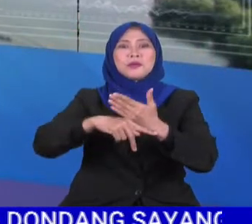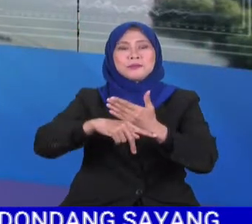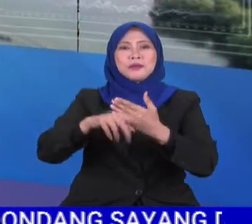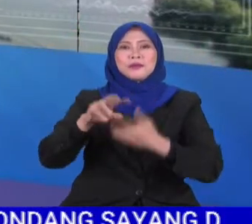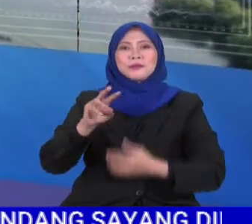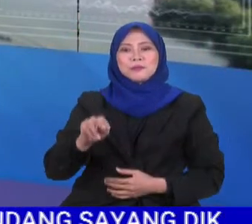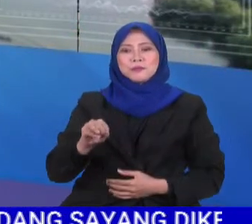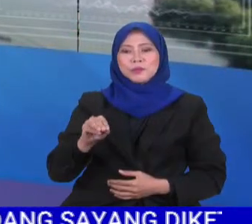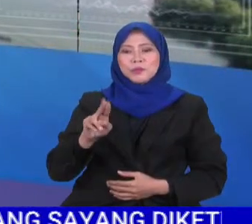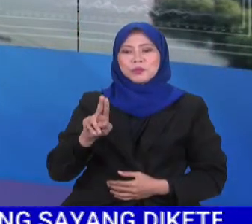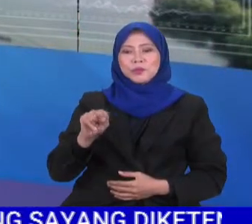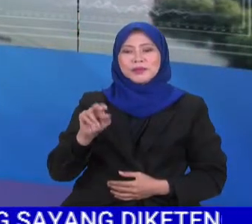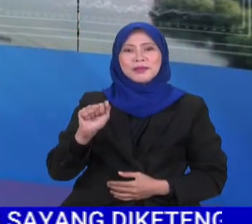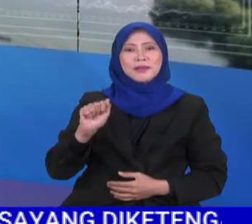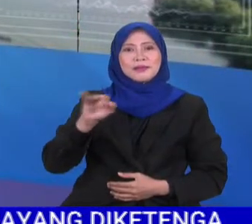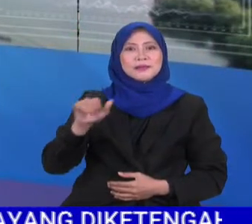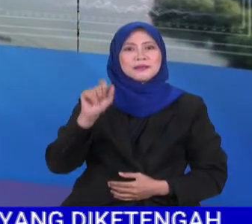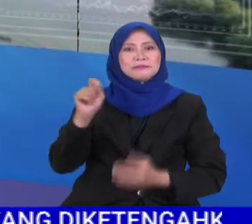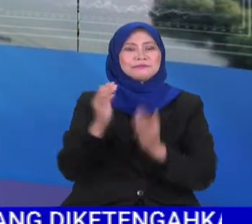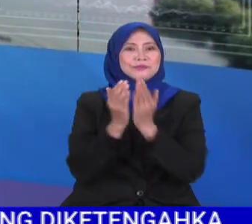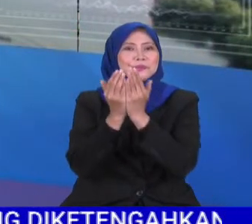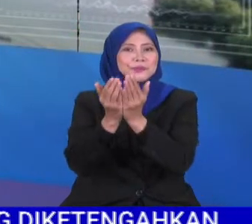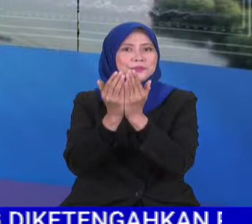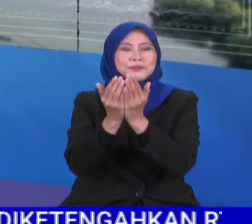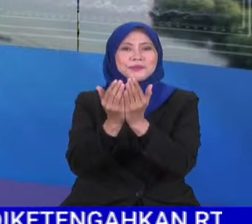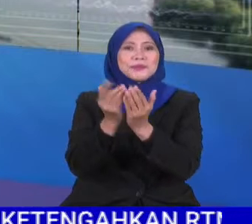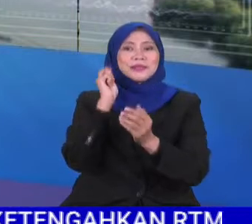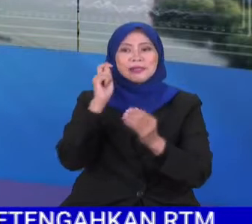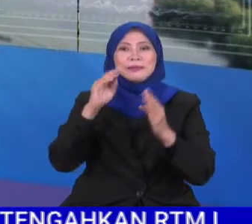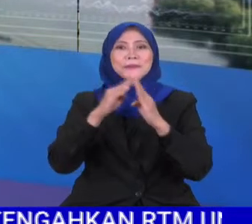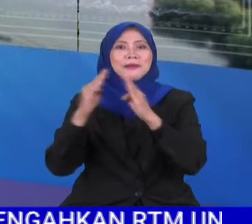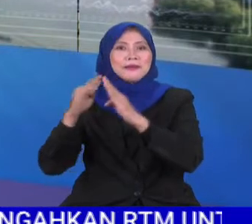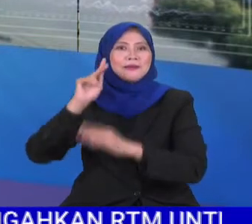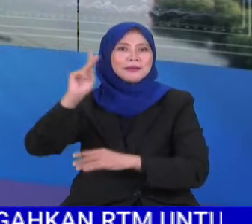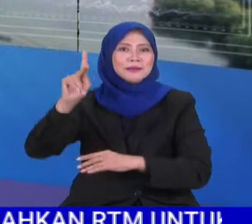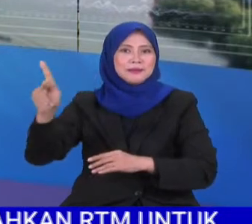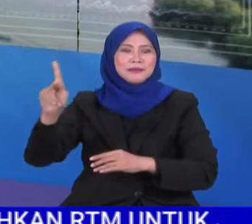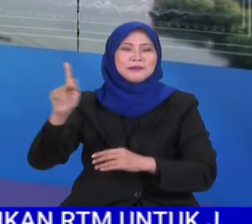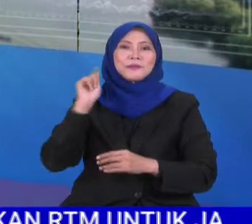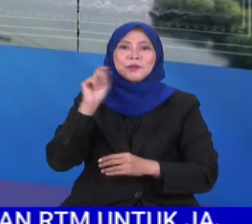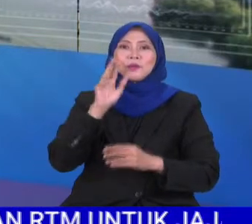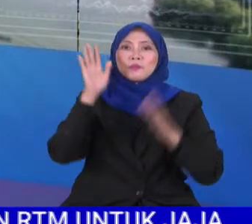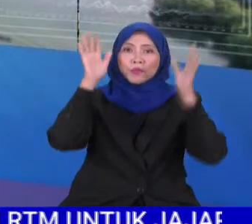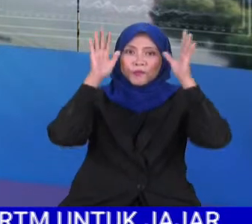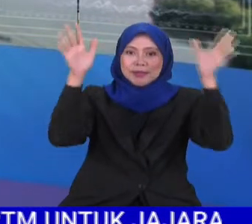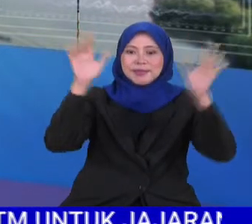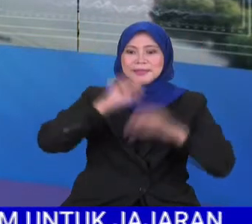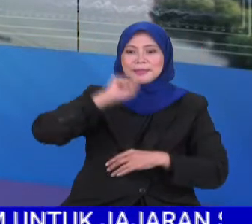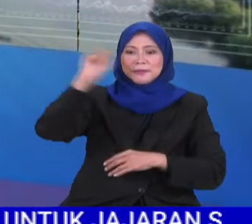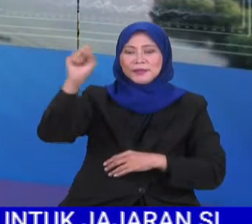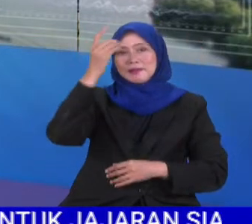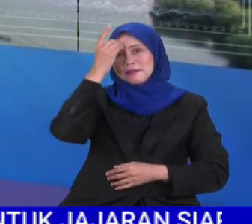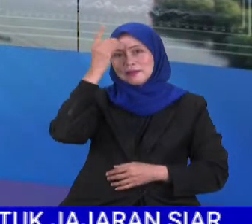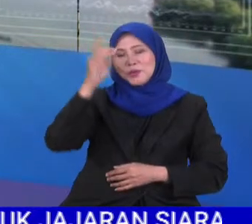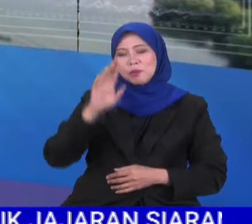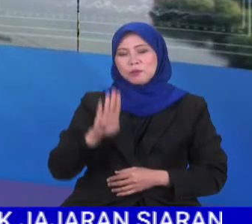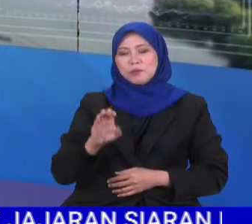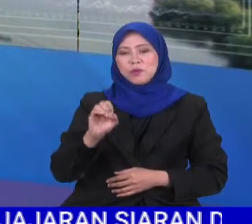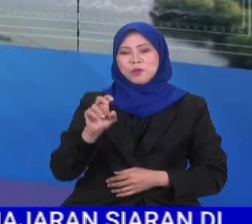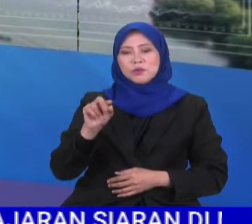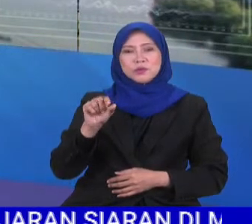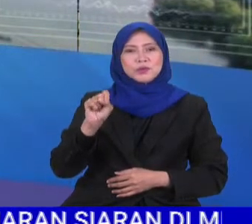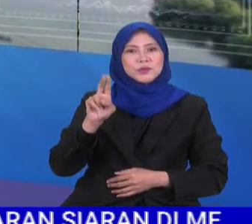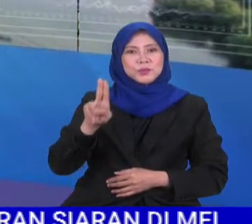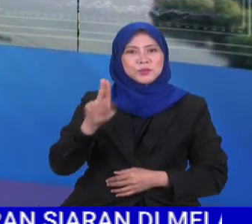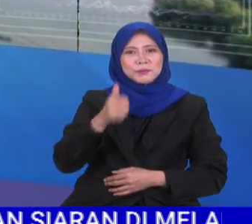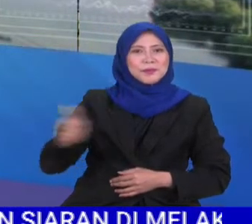Malaysia 2022 di masjid bandaraya Kota Kinabalu malam tadi turut hadir Mufti negeri Sabah Datuk bongsu Aziz Jafar